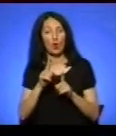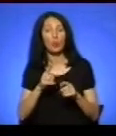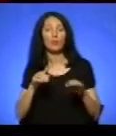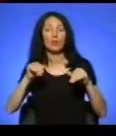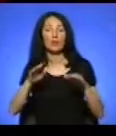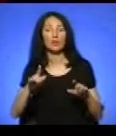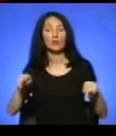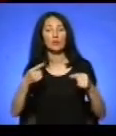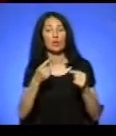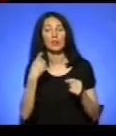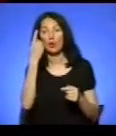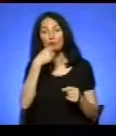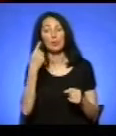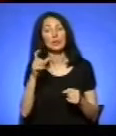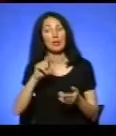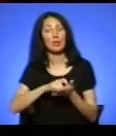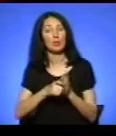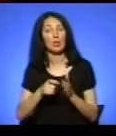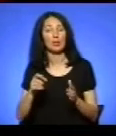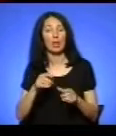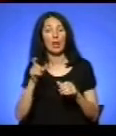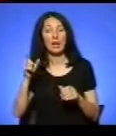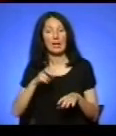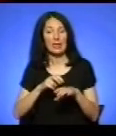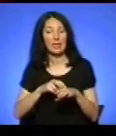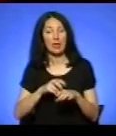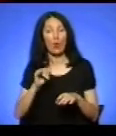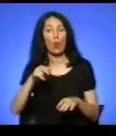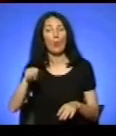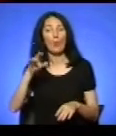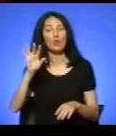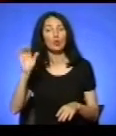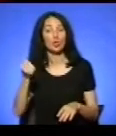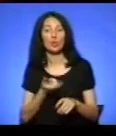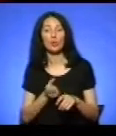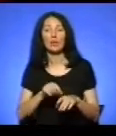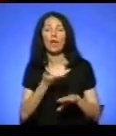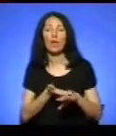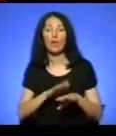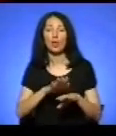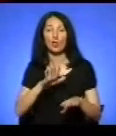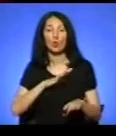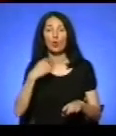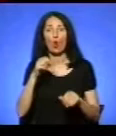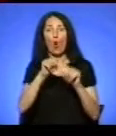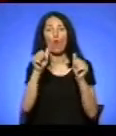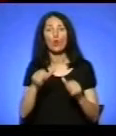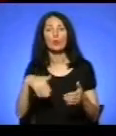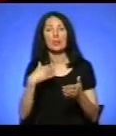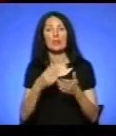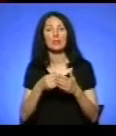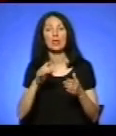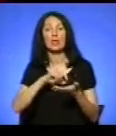Підволочиську. Найважче було оформити свій кабінет як медичний заклад. Тобто з приватного будинку